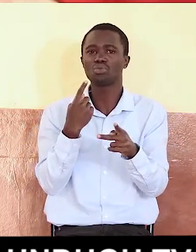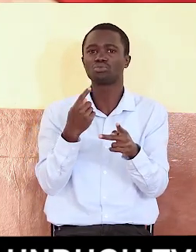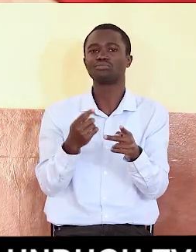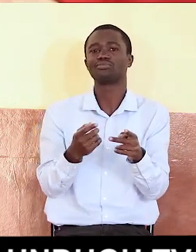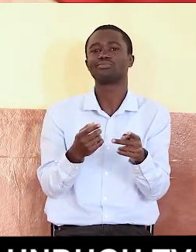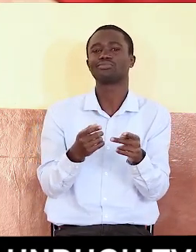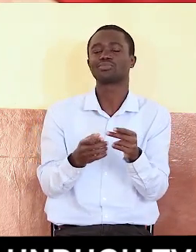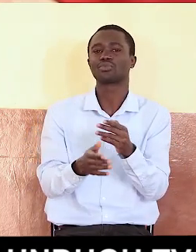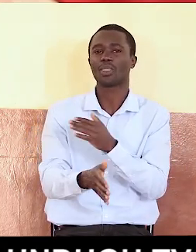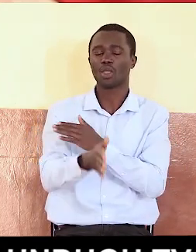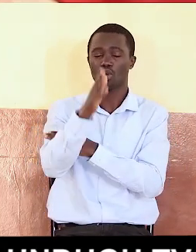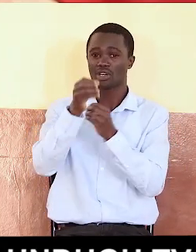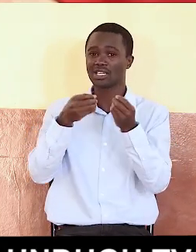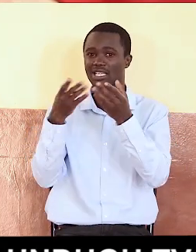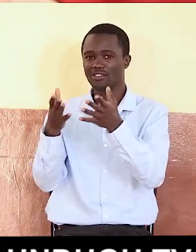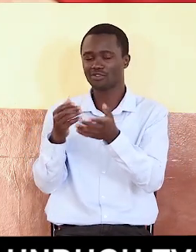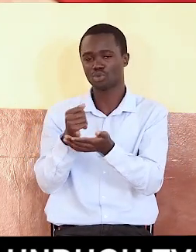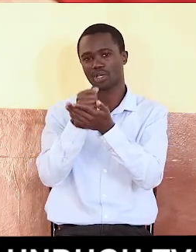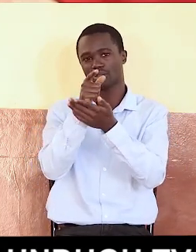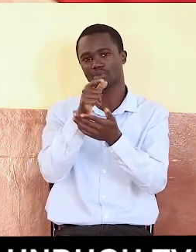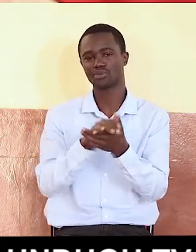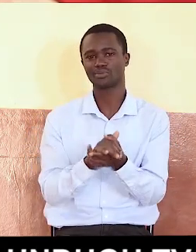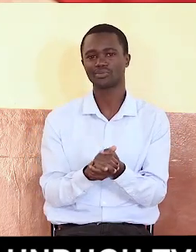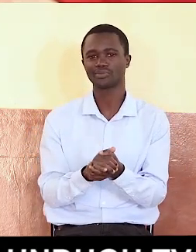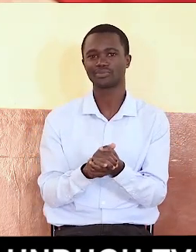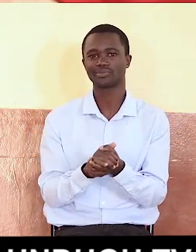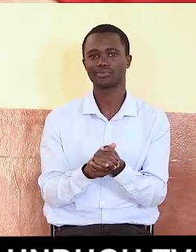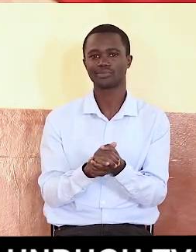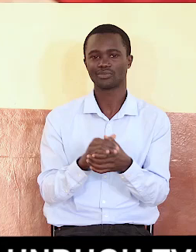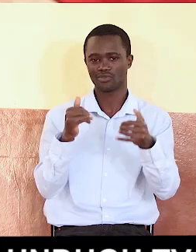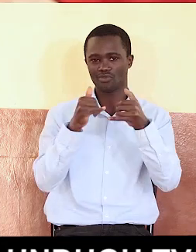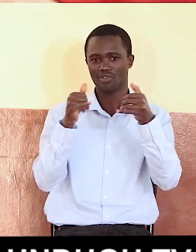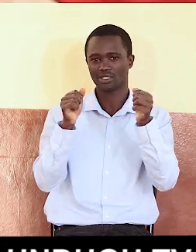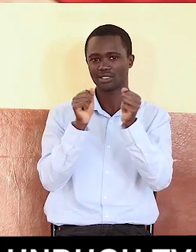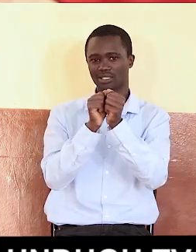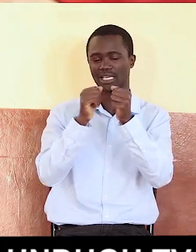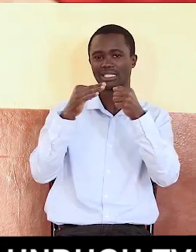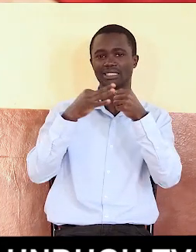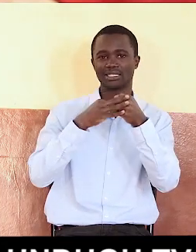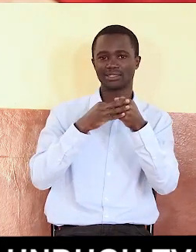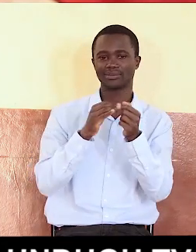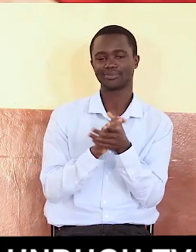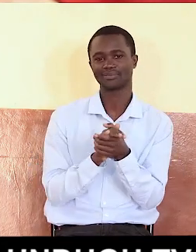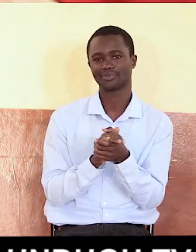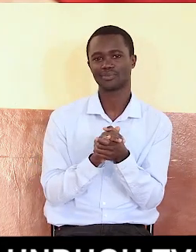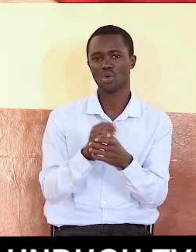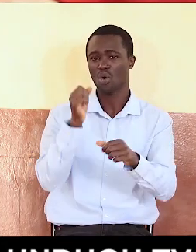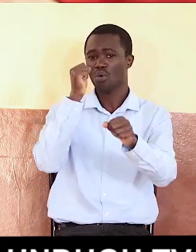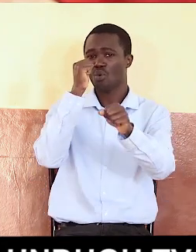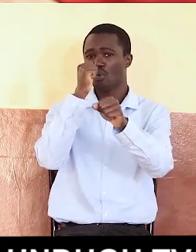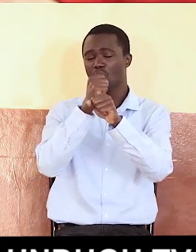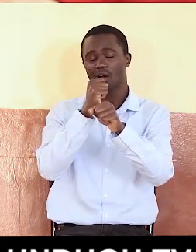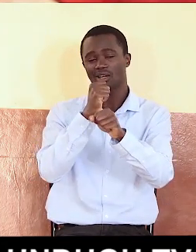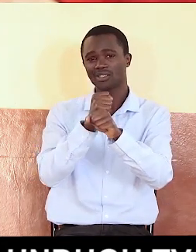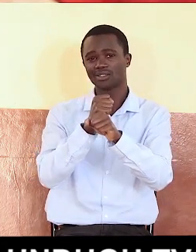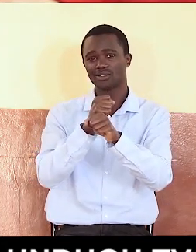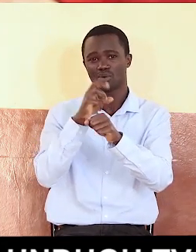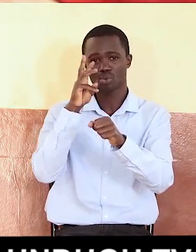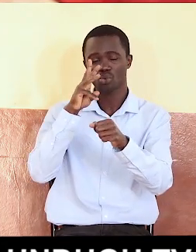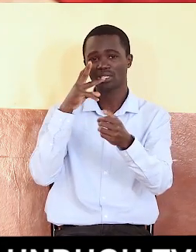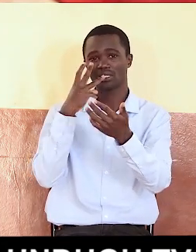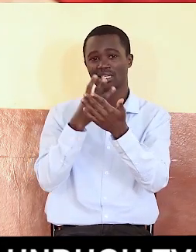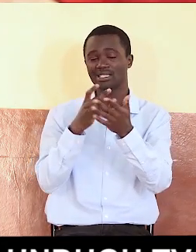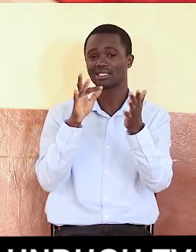Mungu aweze kusimama na wewe. Katika mstari wa 18, kazi ya shahidi wa Yesu